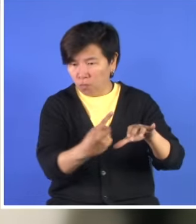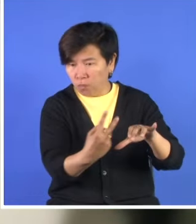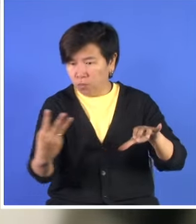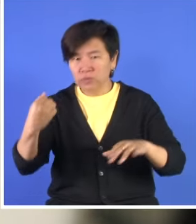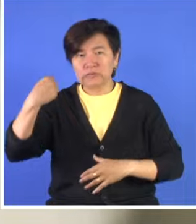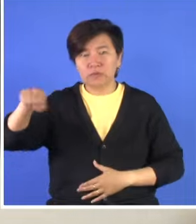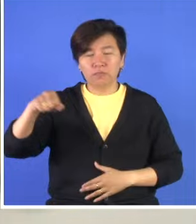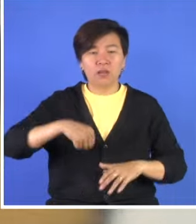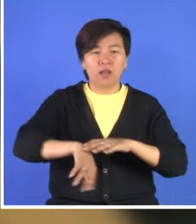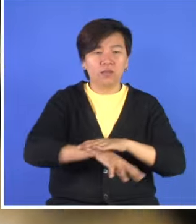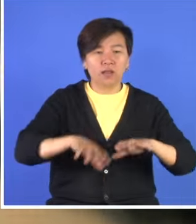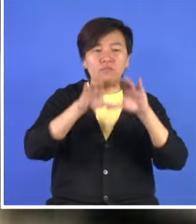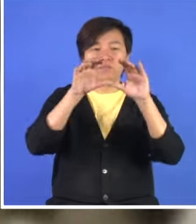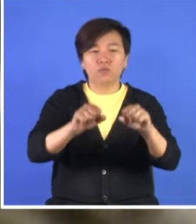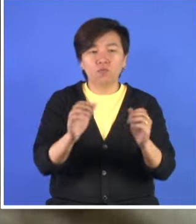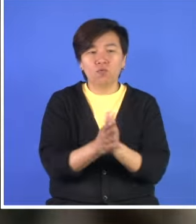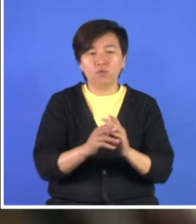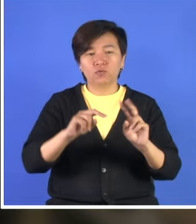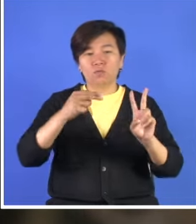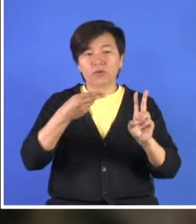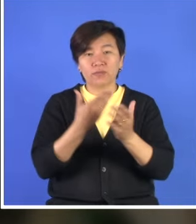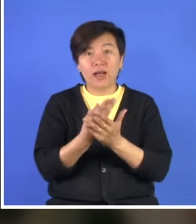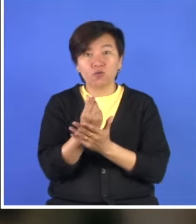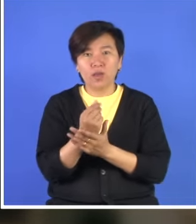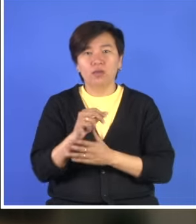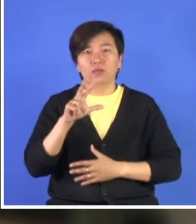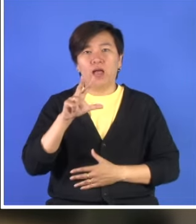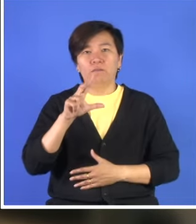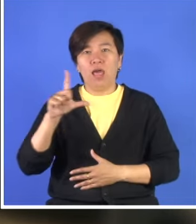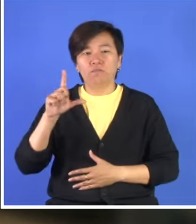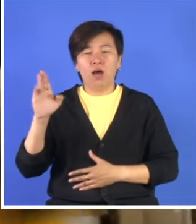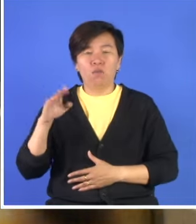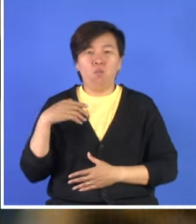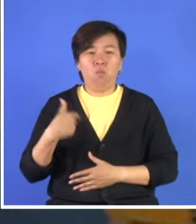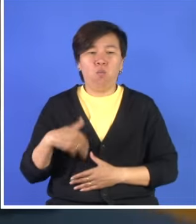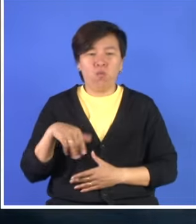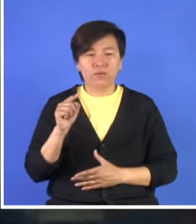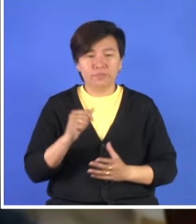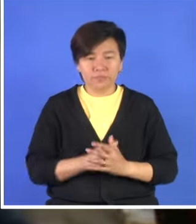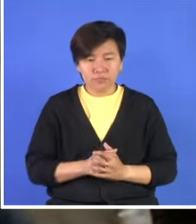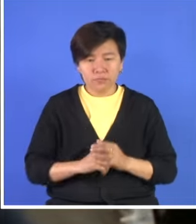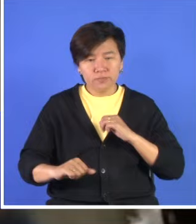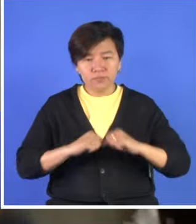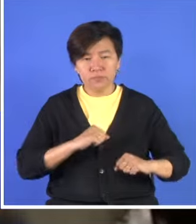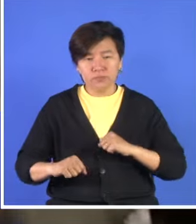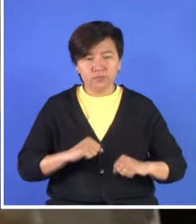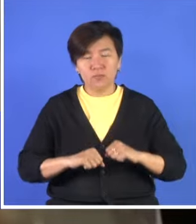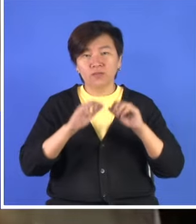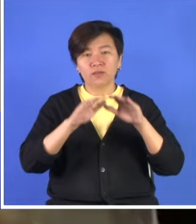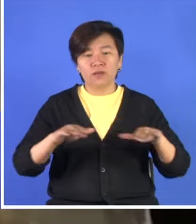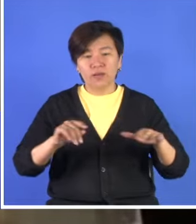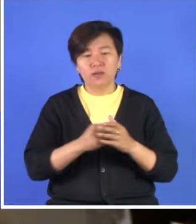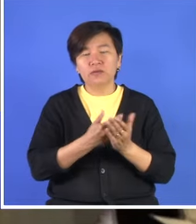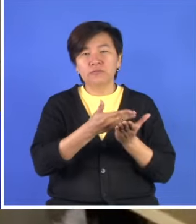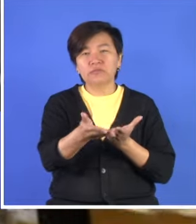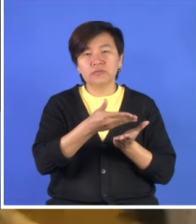างมาได้ 20,000 ชิ้นมูลค่าเกือบ3ล้านบาทนะคะคือเริ่มต้นมันมาจากที่กลุ่มวัยรุ่นเยาวชนอะไรต่างๆเนี่ยไปซื้อบุ